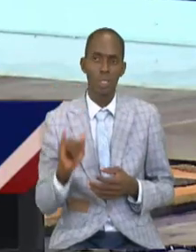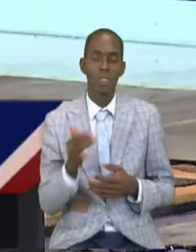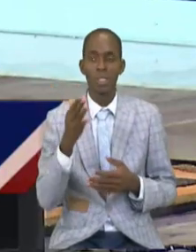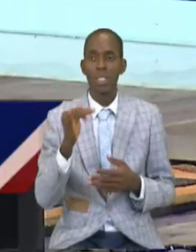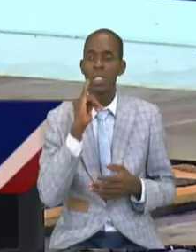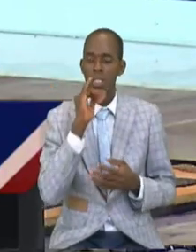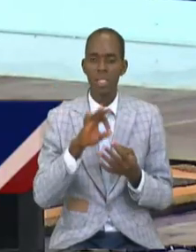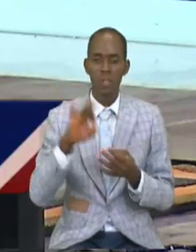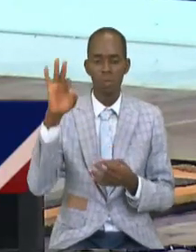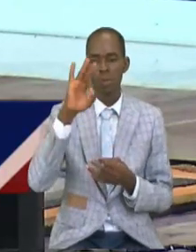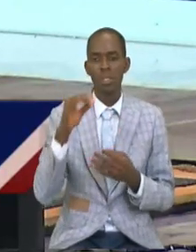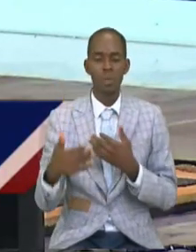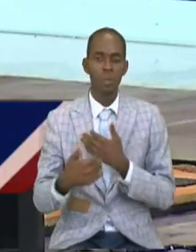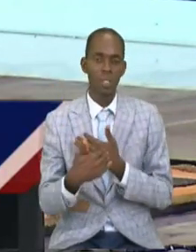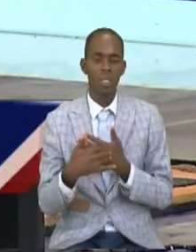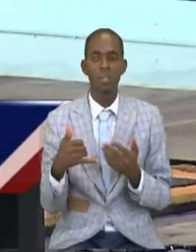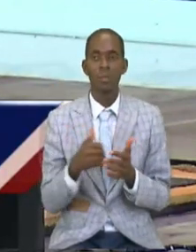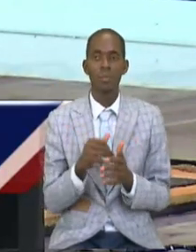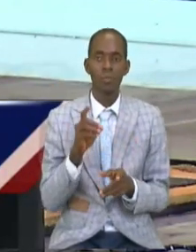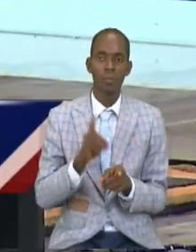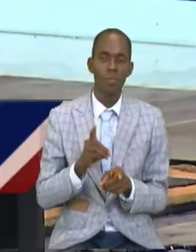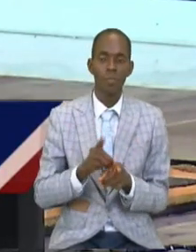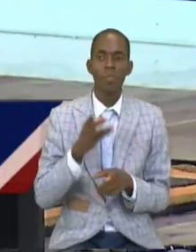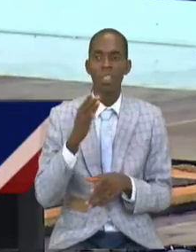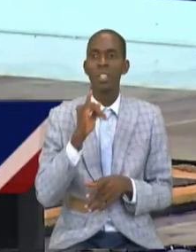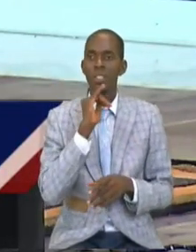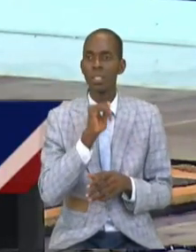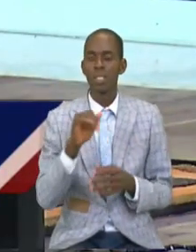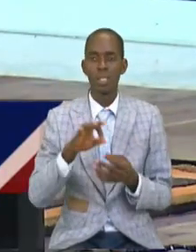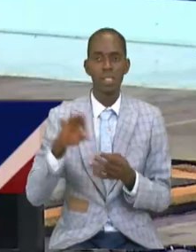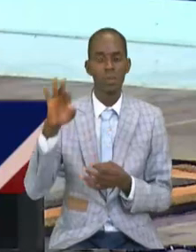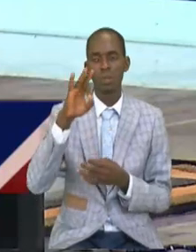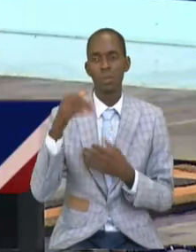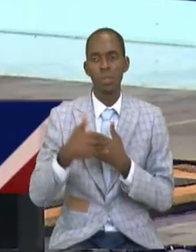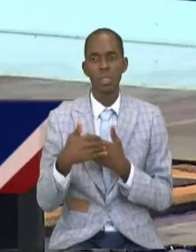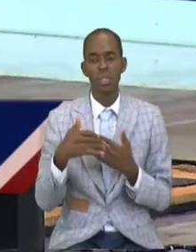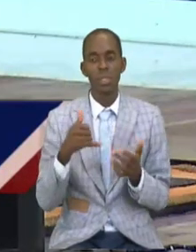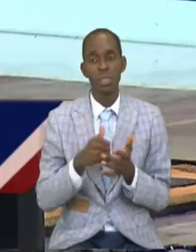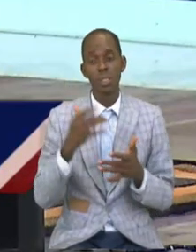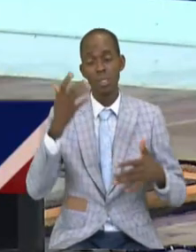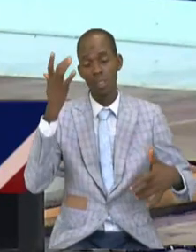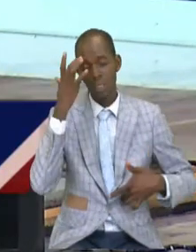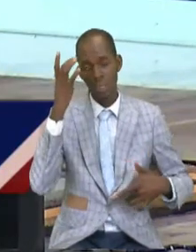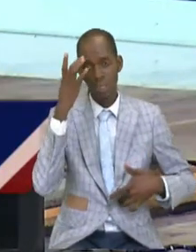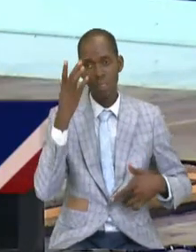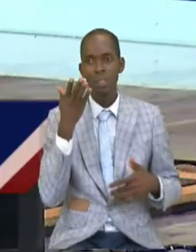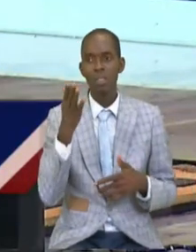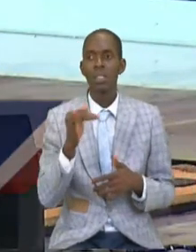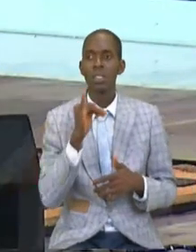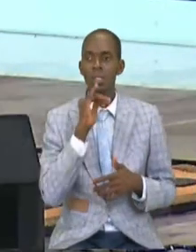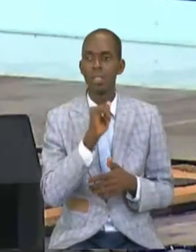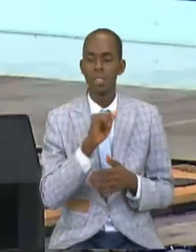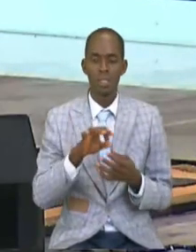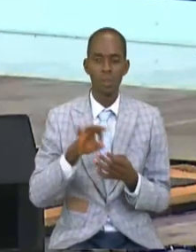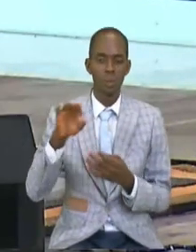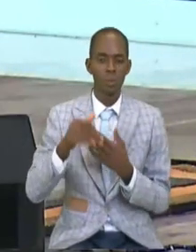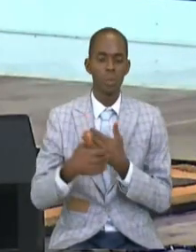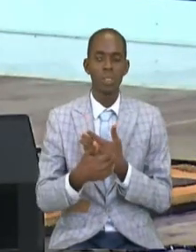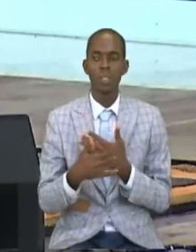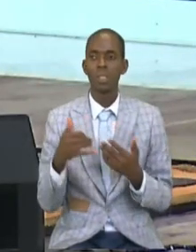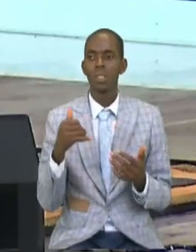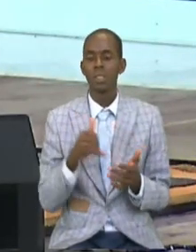un esprit derrière l'infirmité. La déformation a un esprit derrière cela. La maladie,